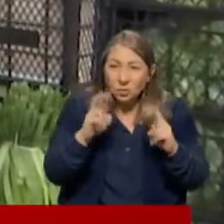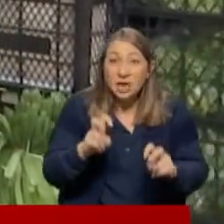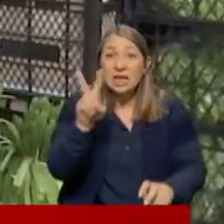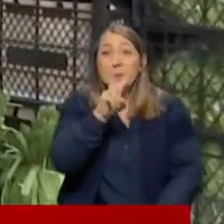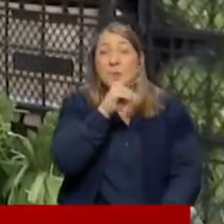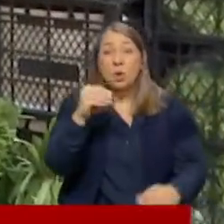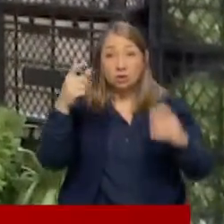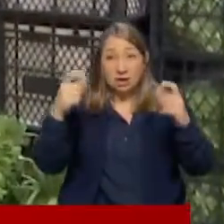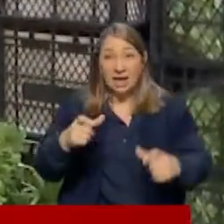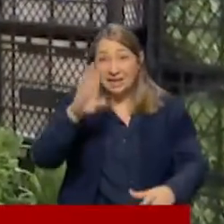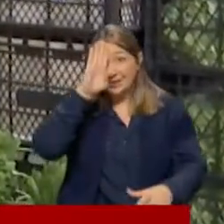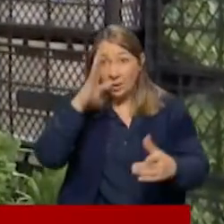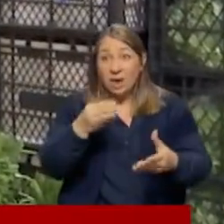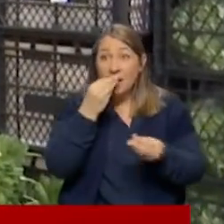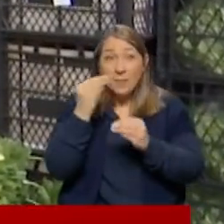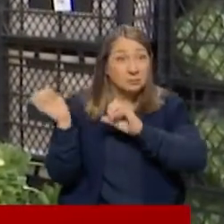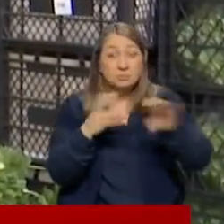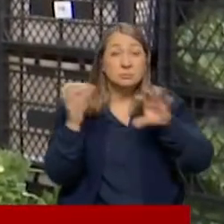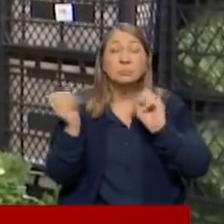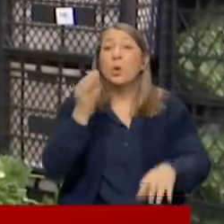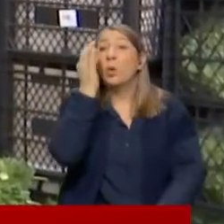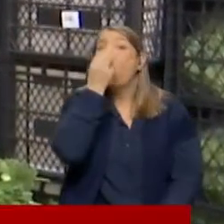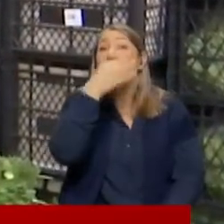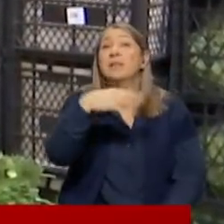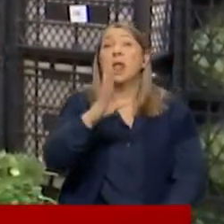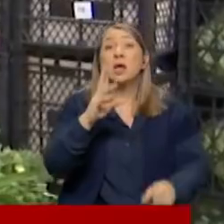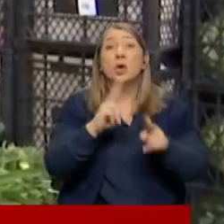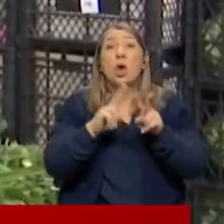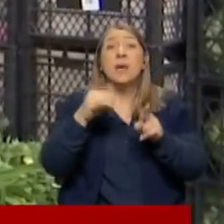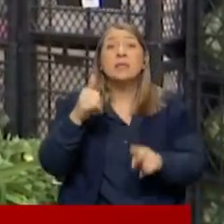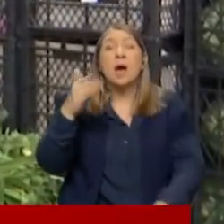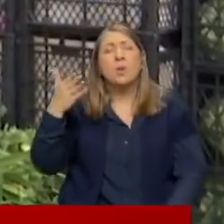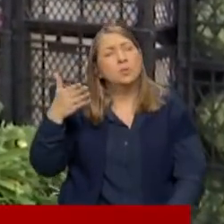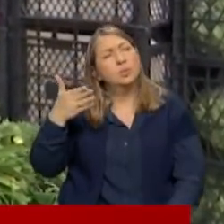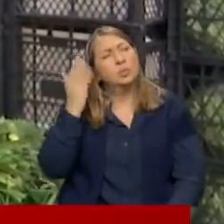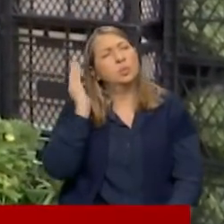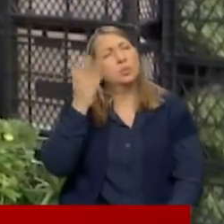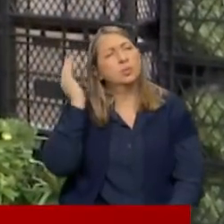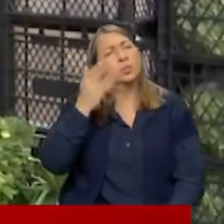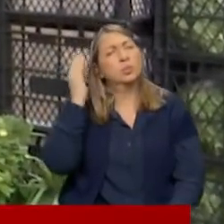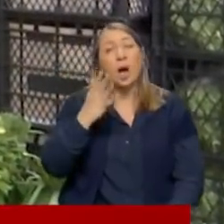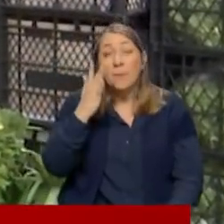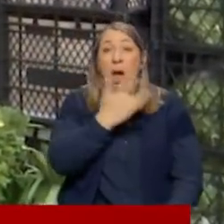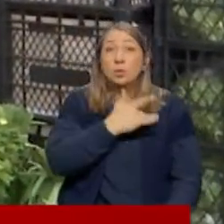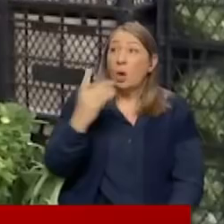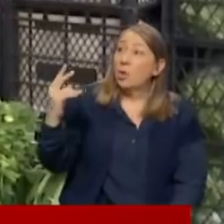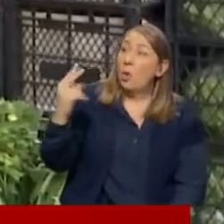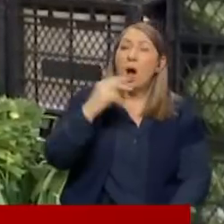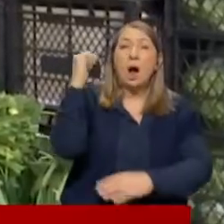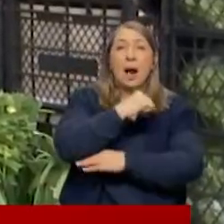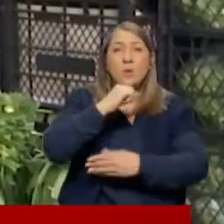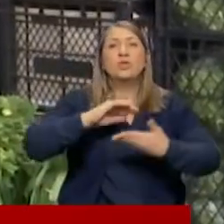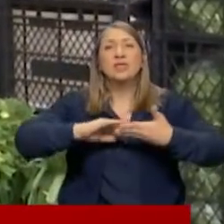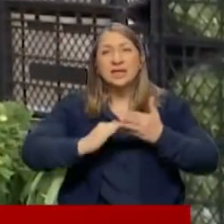milyonluk şehre, İstanbul'a gıda taşımak kolay iş değil. Kilometrelerce yol kat ediyor sürücüler ama Anadolu'dan gelen kamyon ve